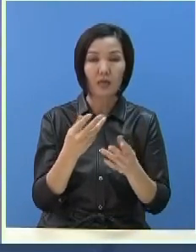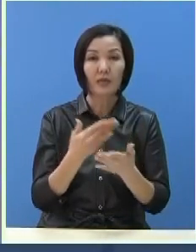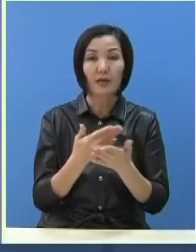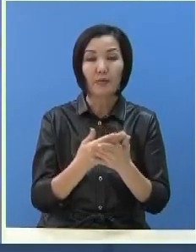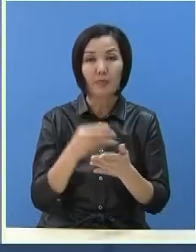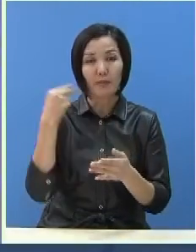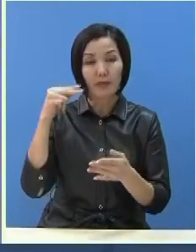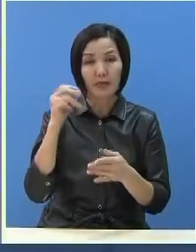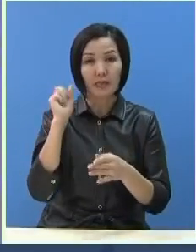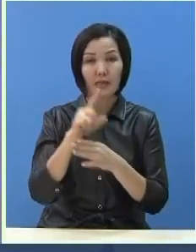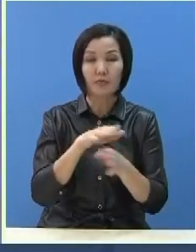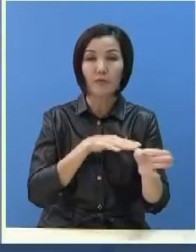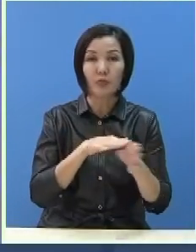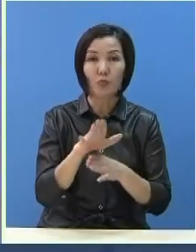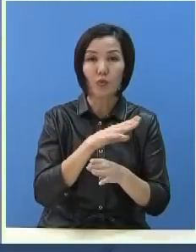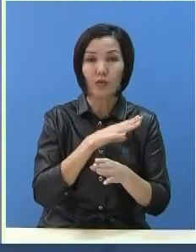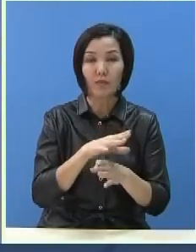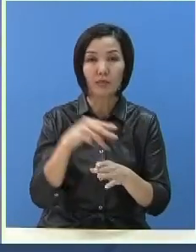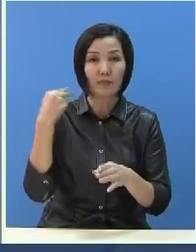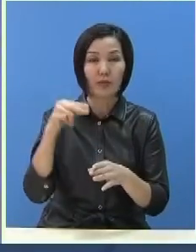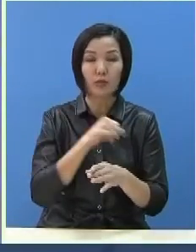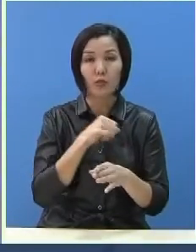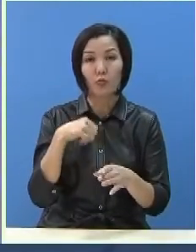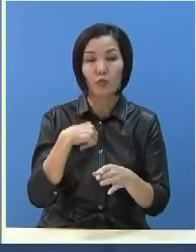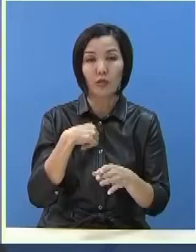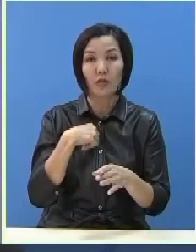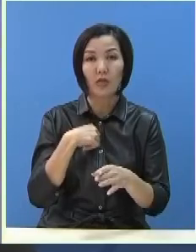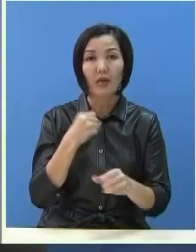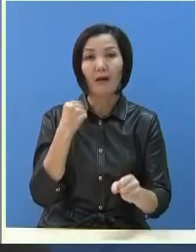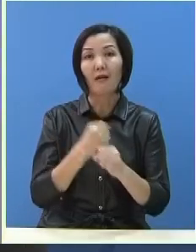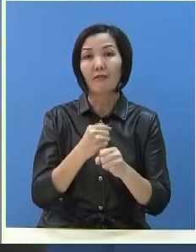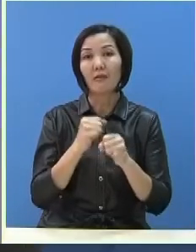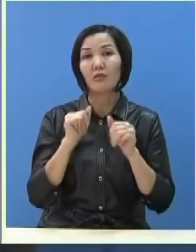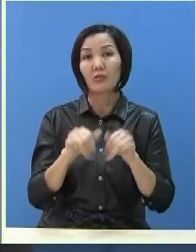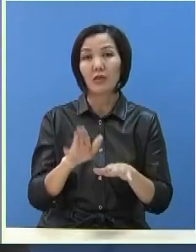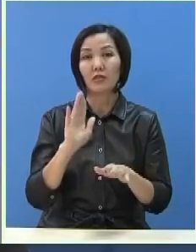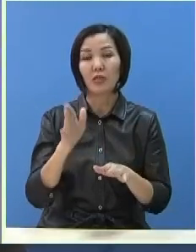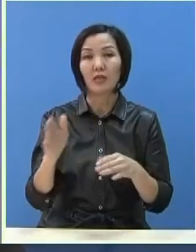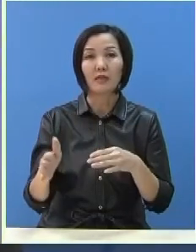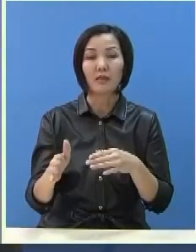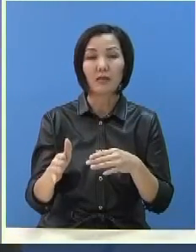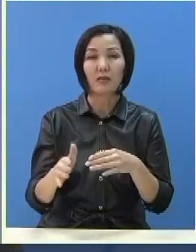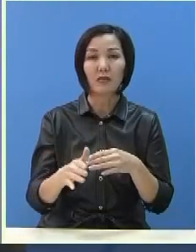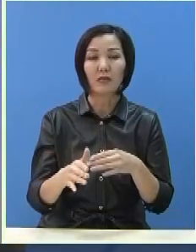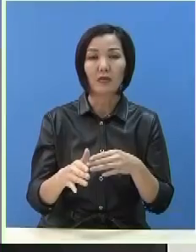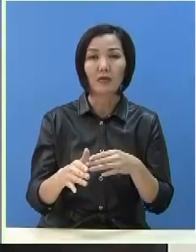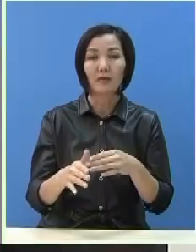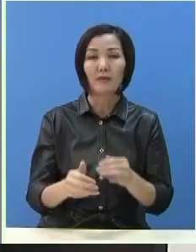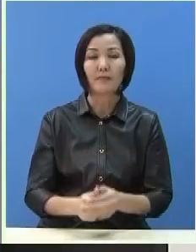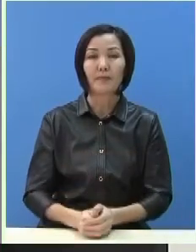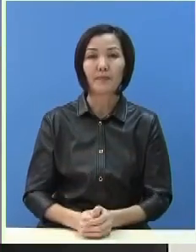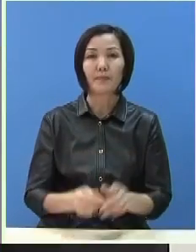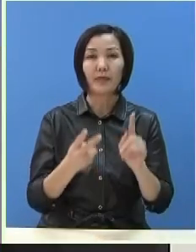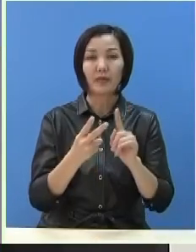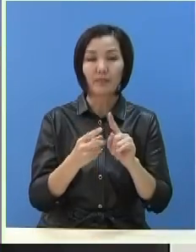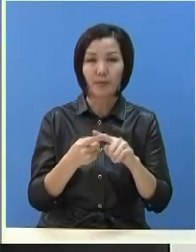президенттің берген тапсырмасын орындамаса, енді президент өз тарапынан соған қатысты шара қолдану керек қой. Екі жол бар. Екі жол бар. Қысқа ғана. Иә,